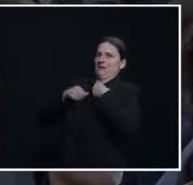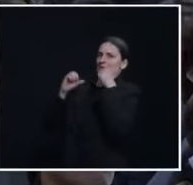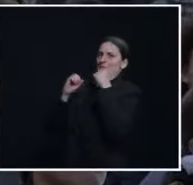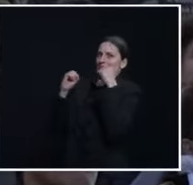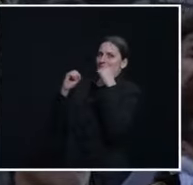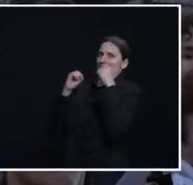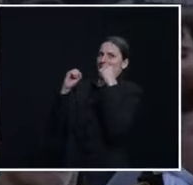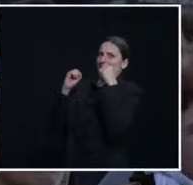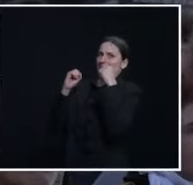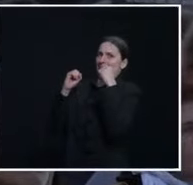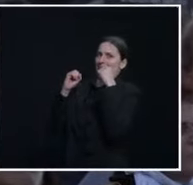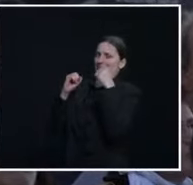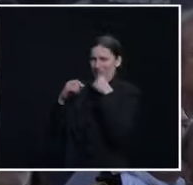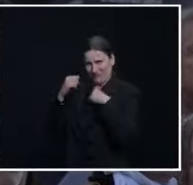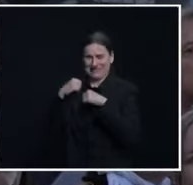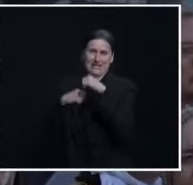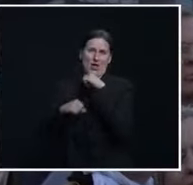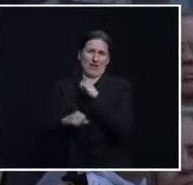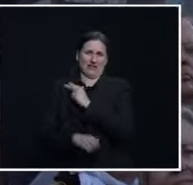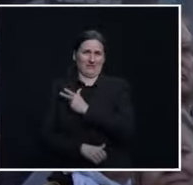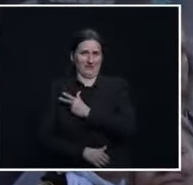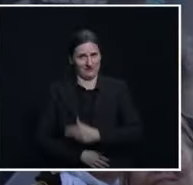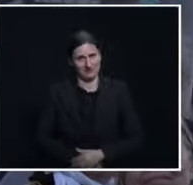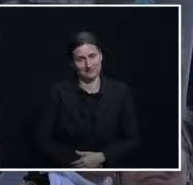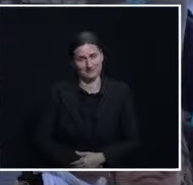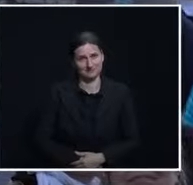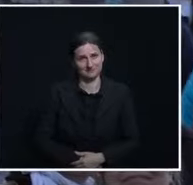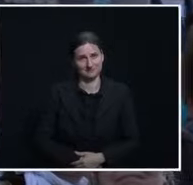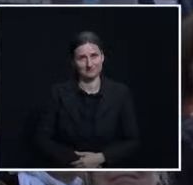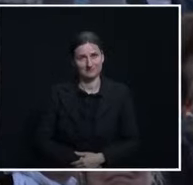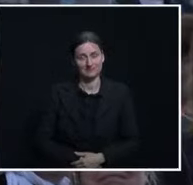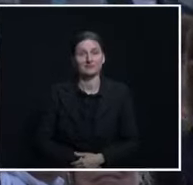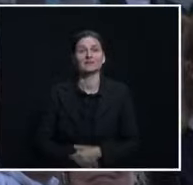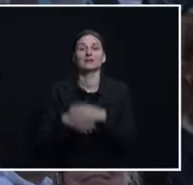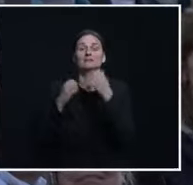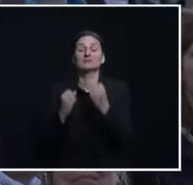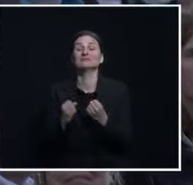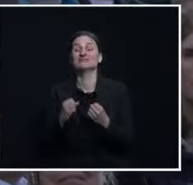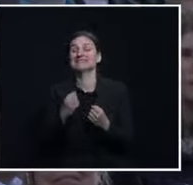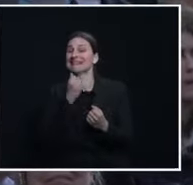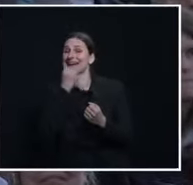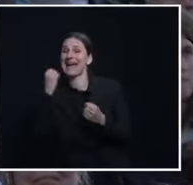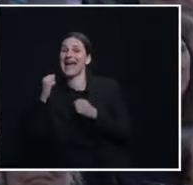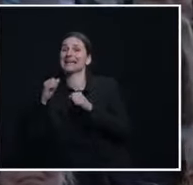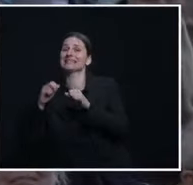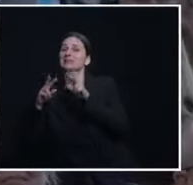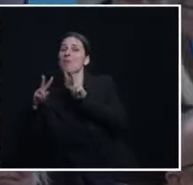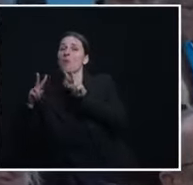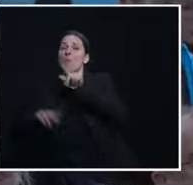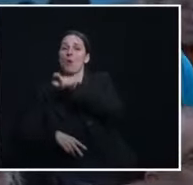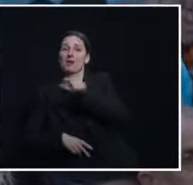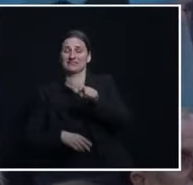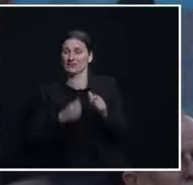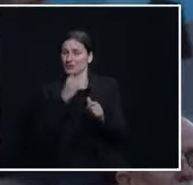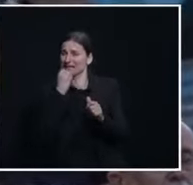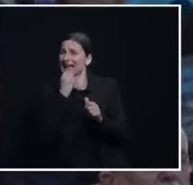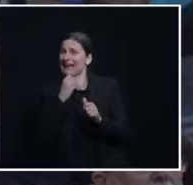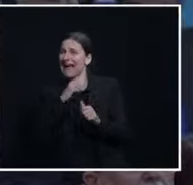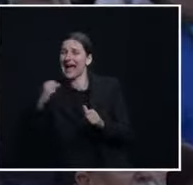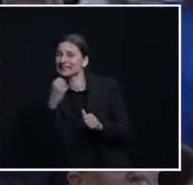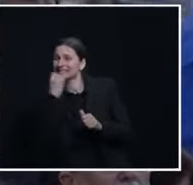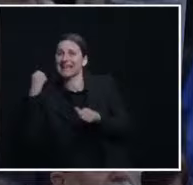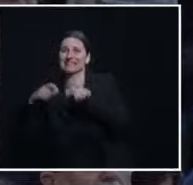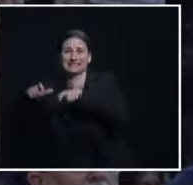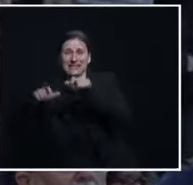erhöht aber auch an dieser Seite die bedauerliche Intensität. Vor allem die Rechtspopulisten und Rechtsextremen sind eine Gefahr für